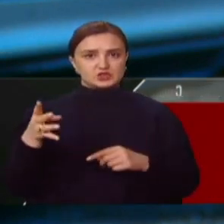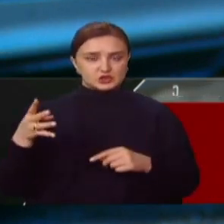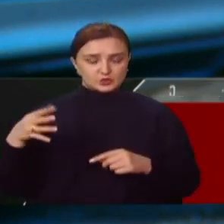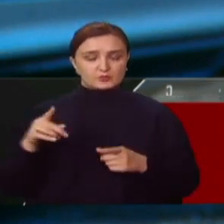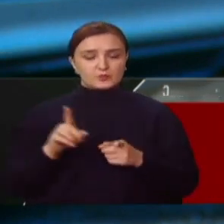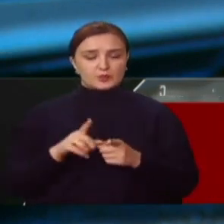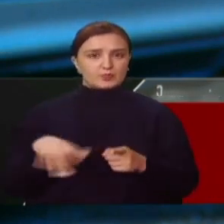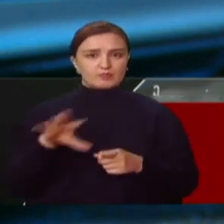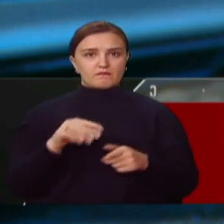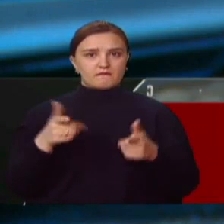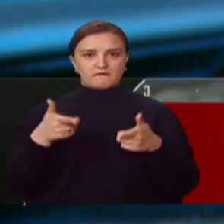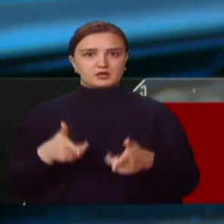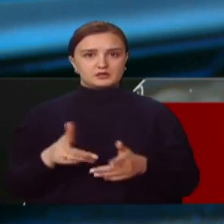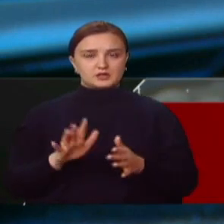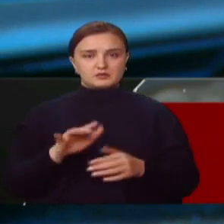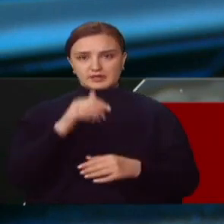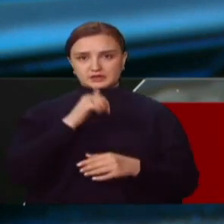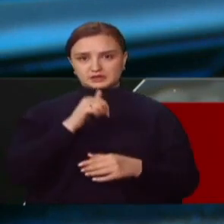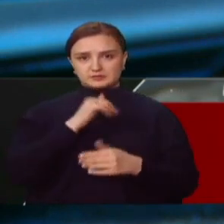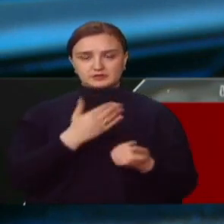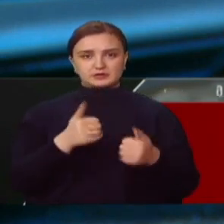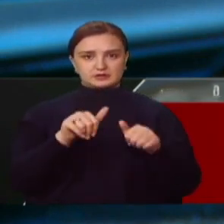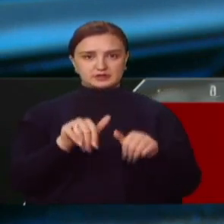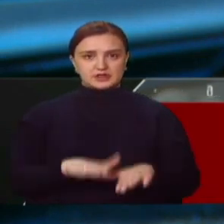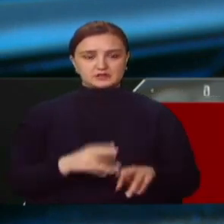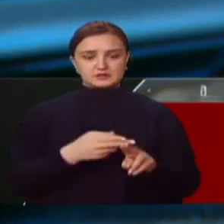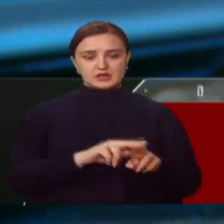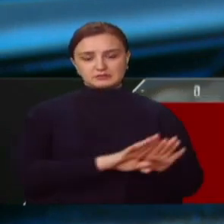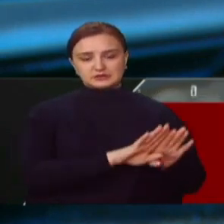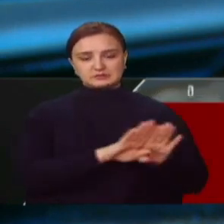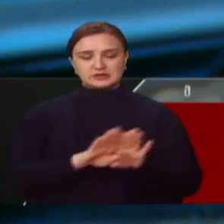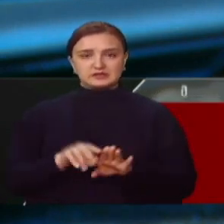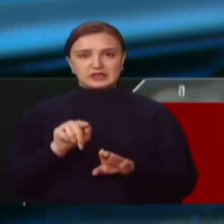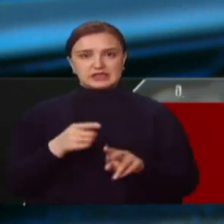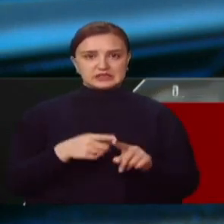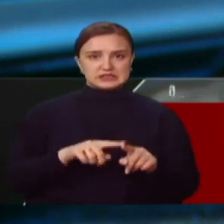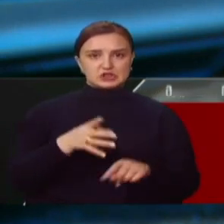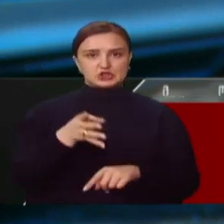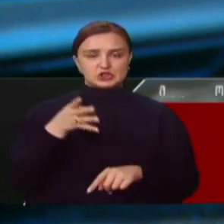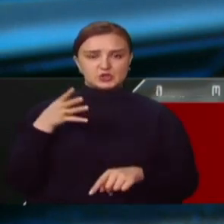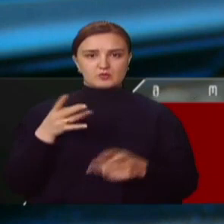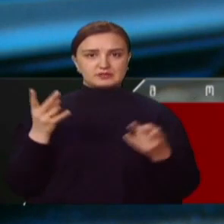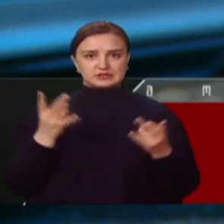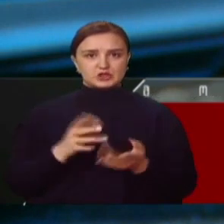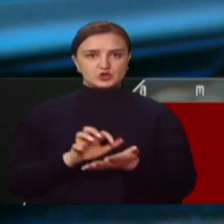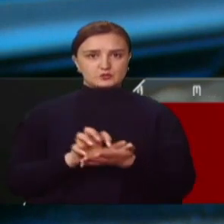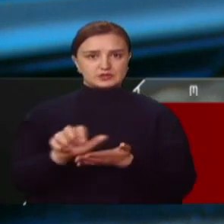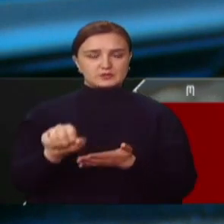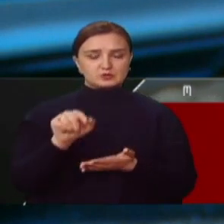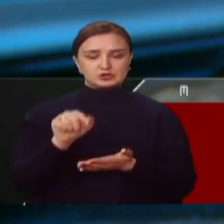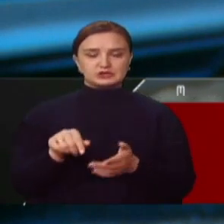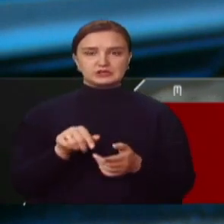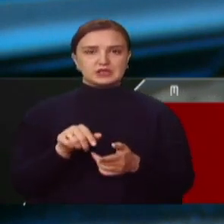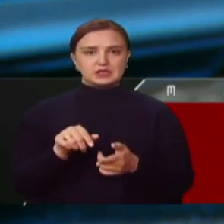ისინი არ ეთანხმებიან ექსპერტულ დასკვნას რომელიც მიხედვითაც აღნიშნული შენობა საჭიროებს დემონტაჟს და ის